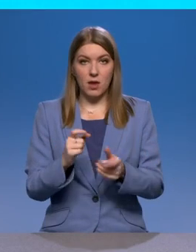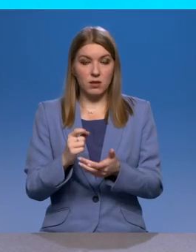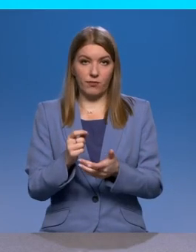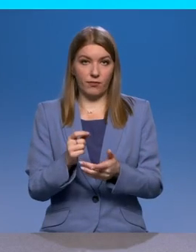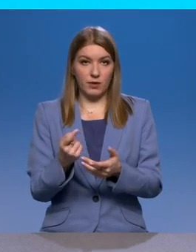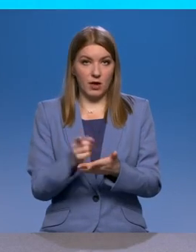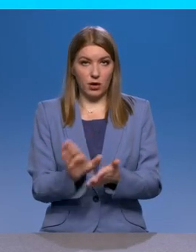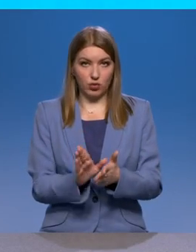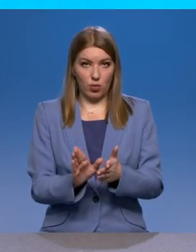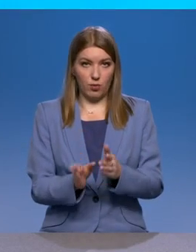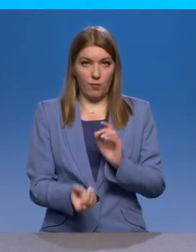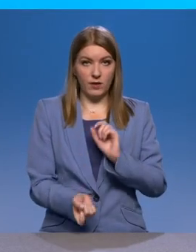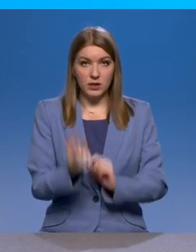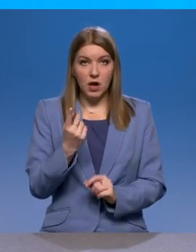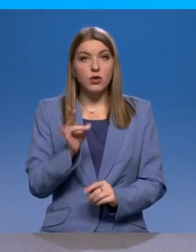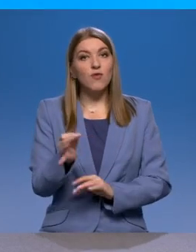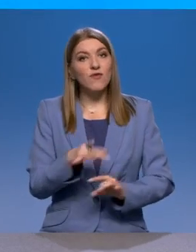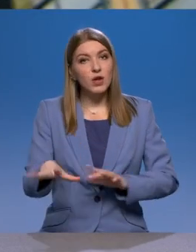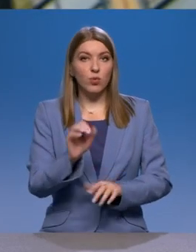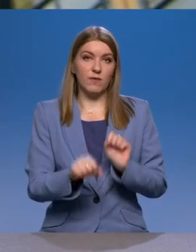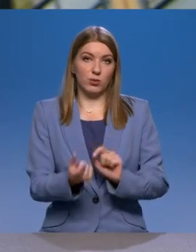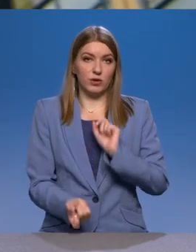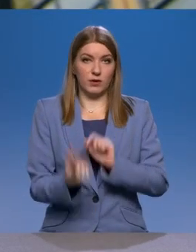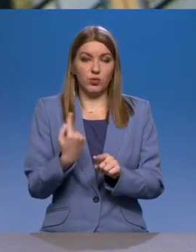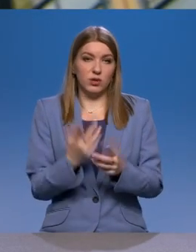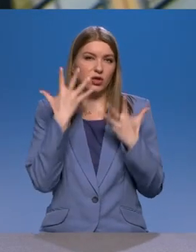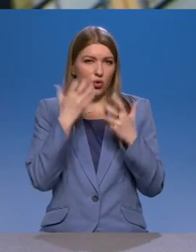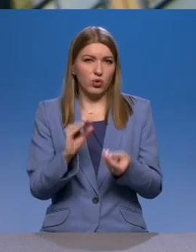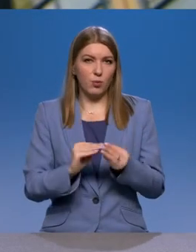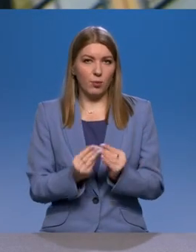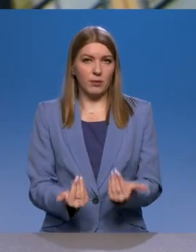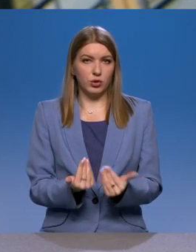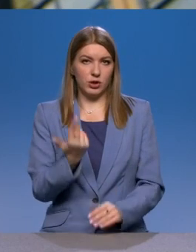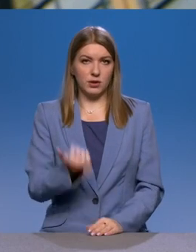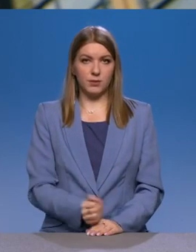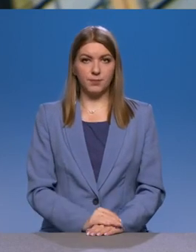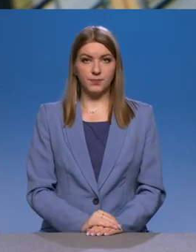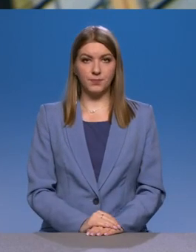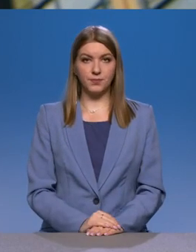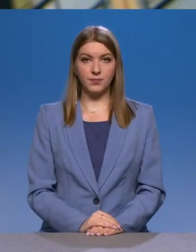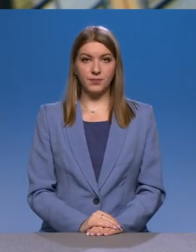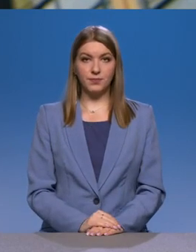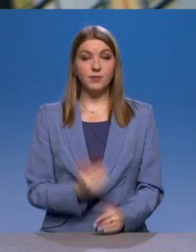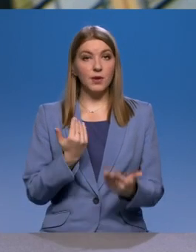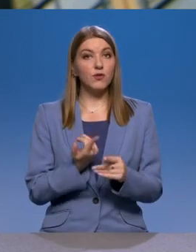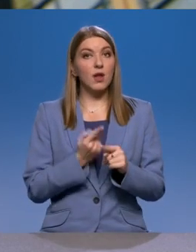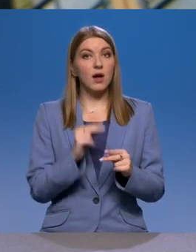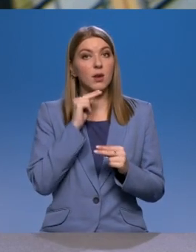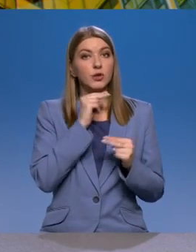сложно сказать. Вот с этим бывает проблема, это очень серьезная проблема. И как раз на это обращают внимание